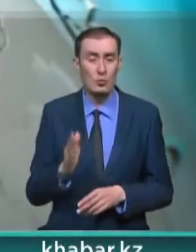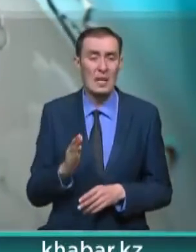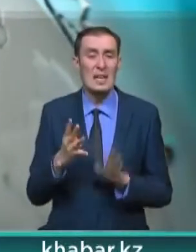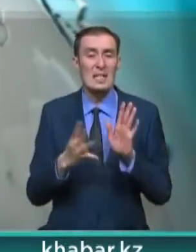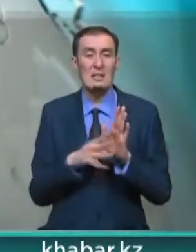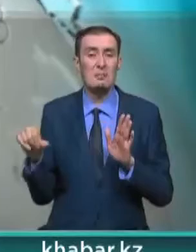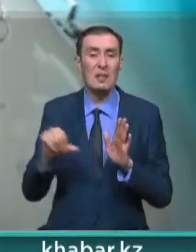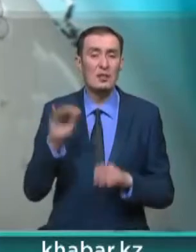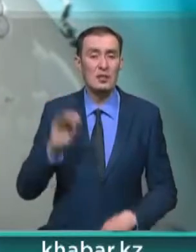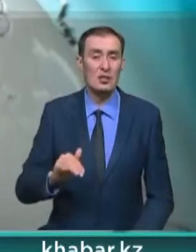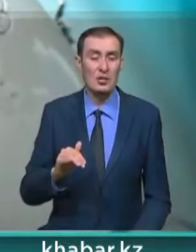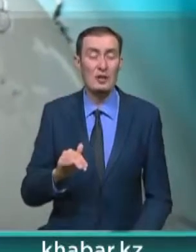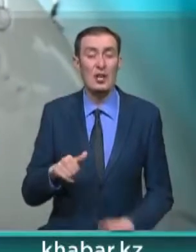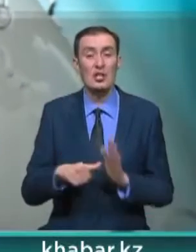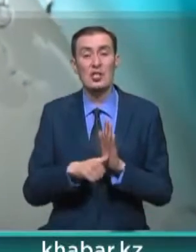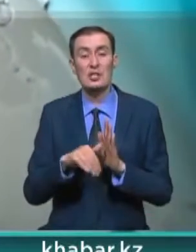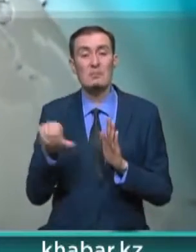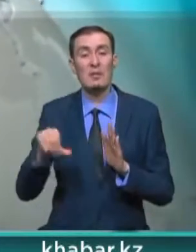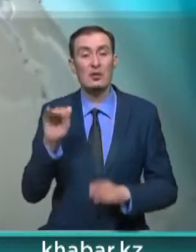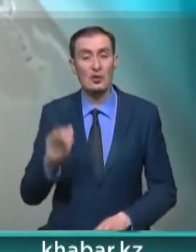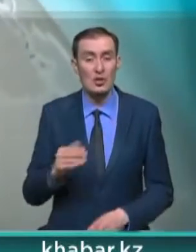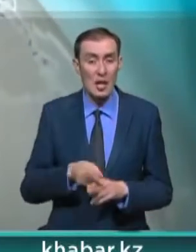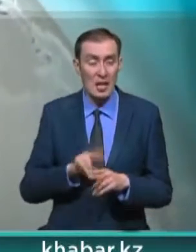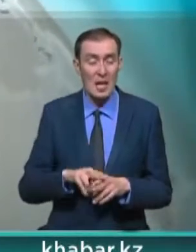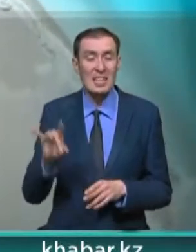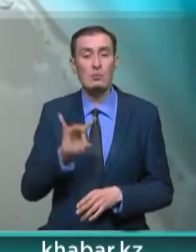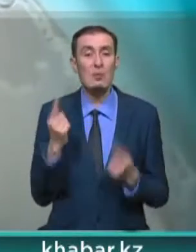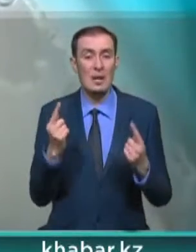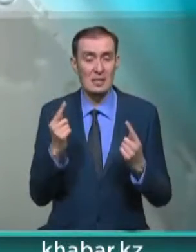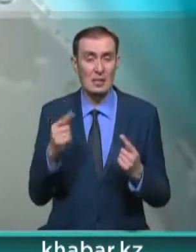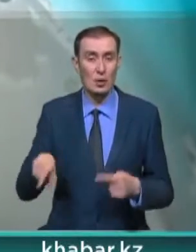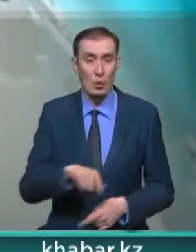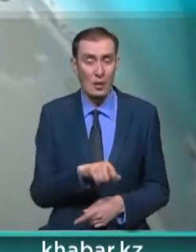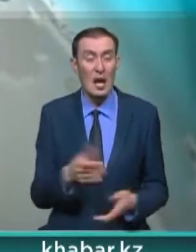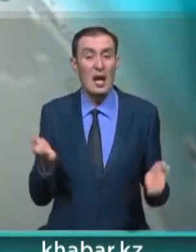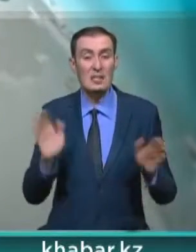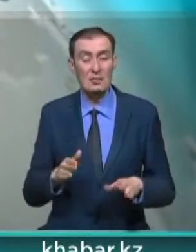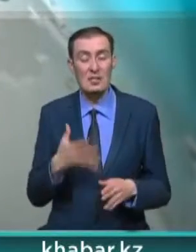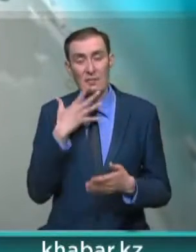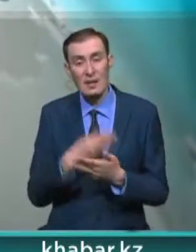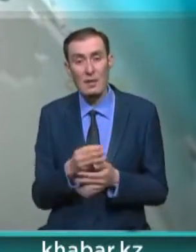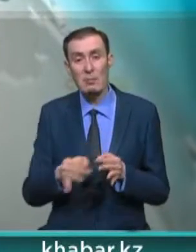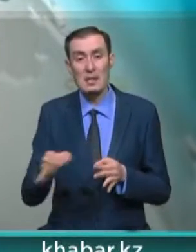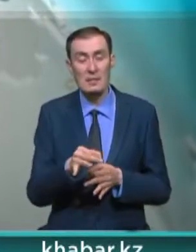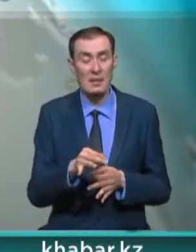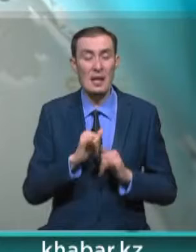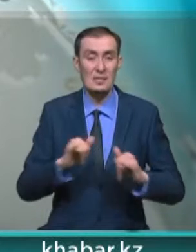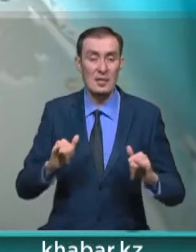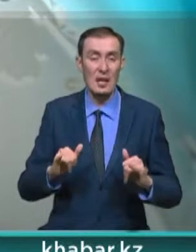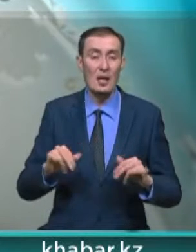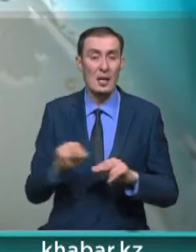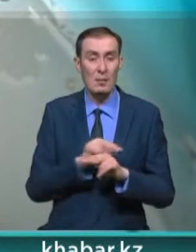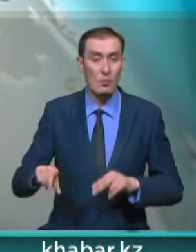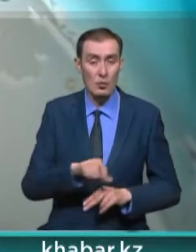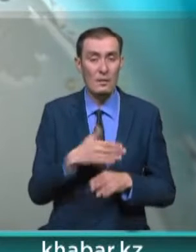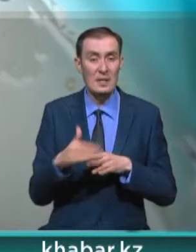9 с половиной тысячах 6 половиной тысяч это республиканские сети остальное местные на развитие автодорожной отрасли страны